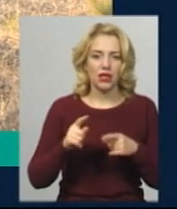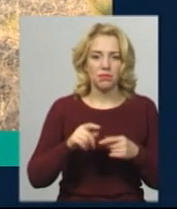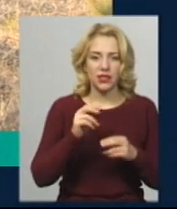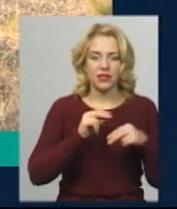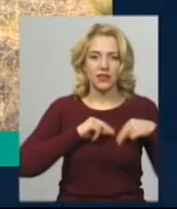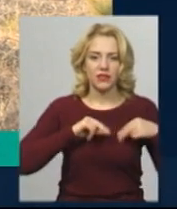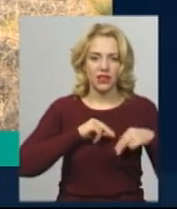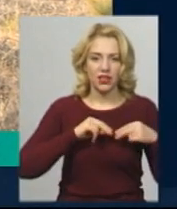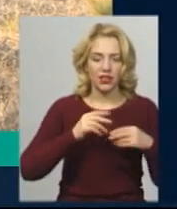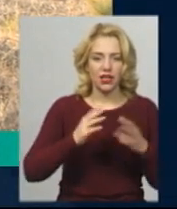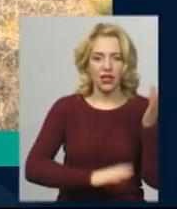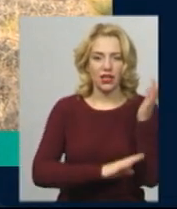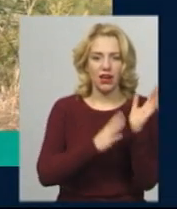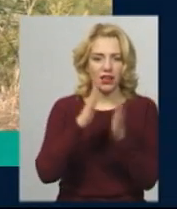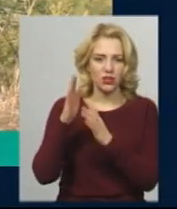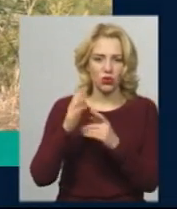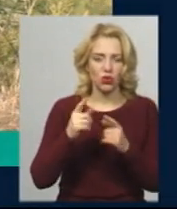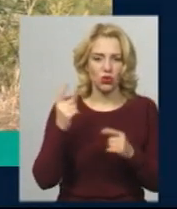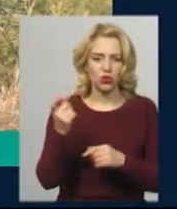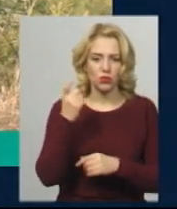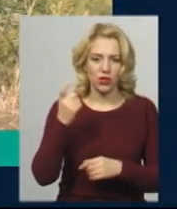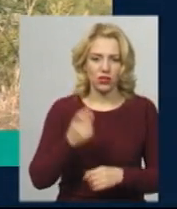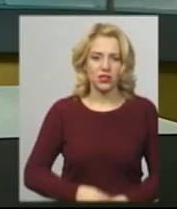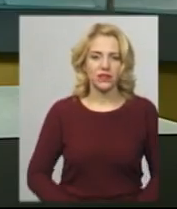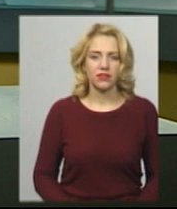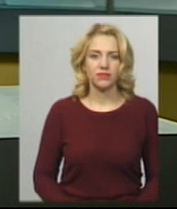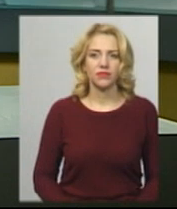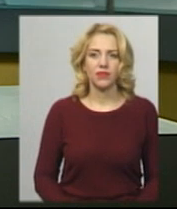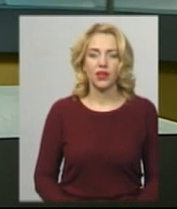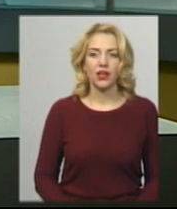лісомисливського господарства перед новорічними святами.